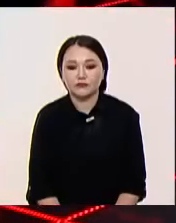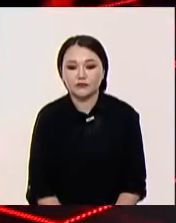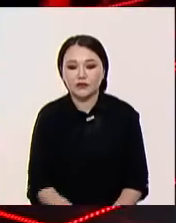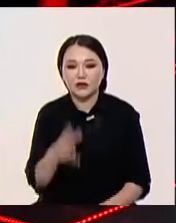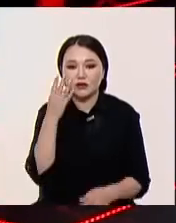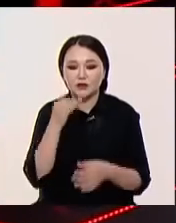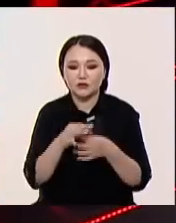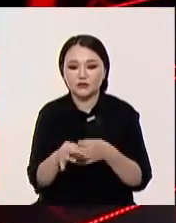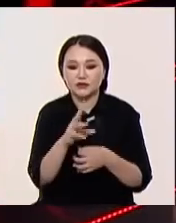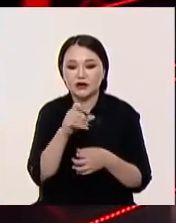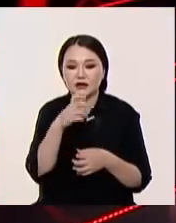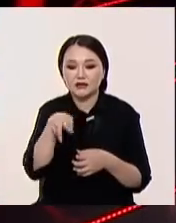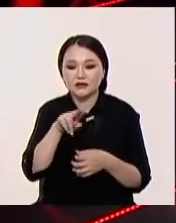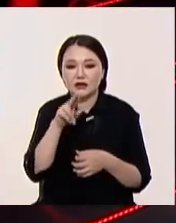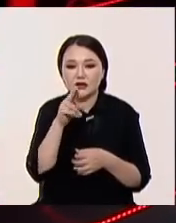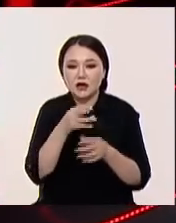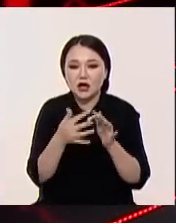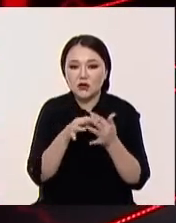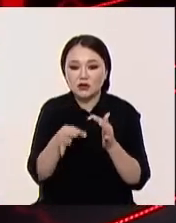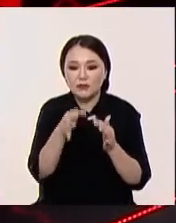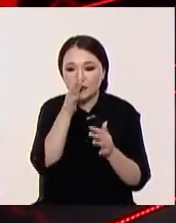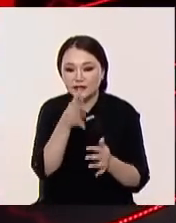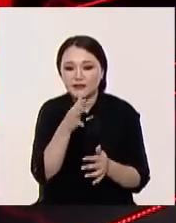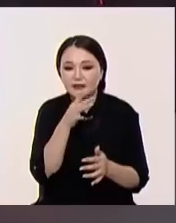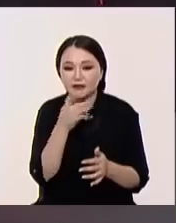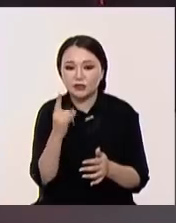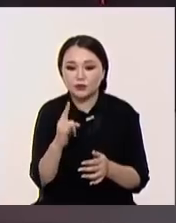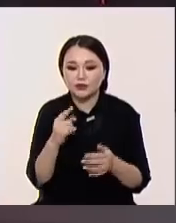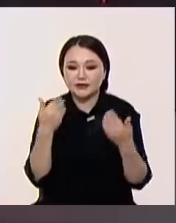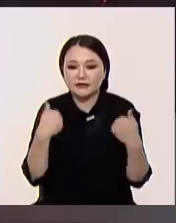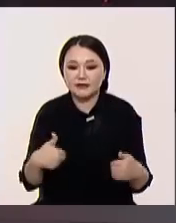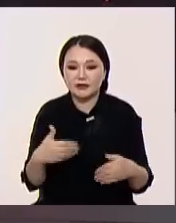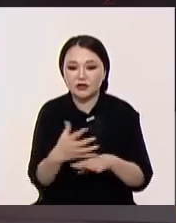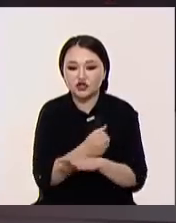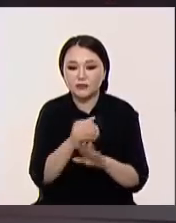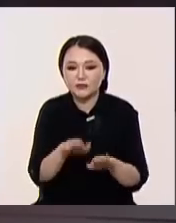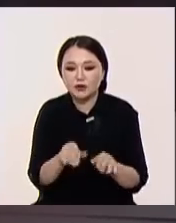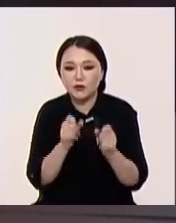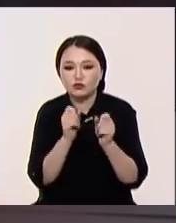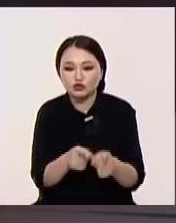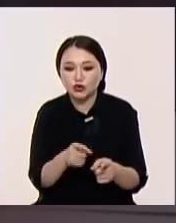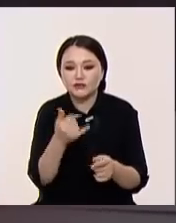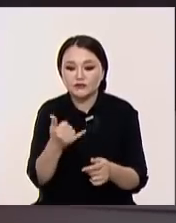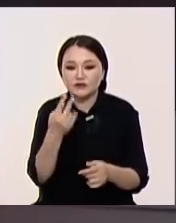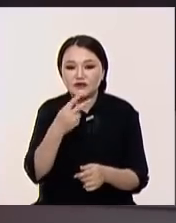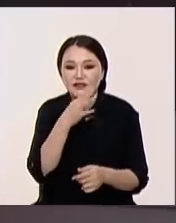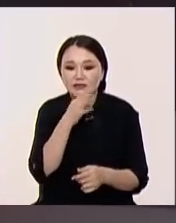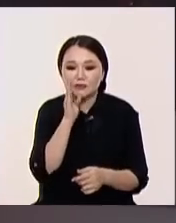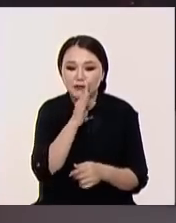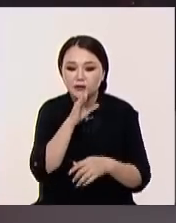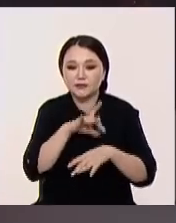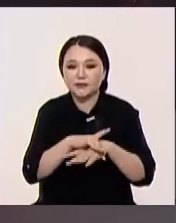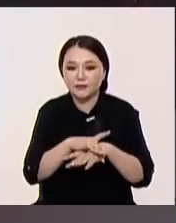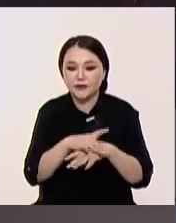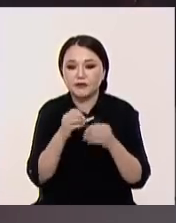Алматы облысынын Саркан ауданында 5 жаштагы баланын мүрдөсү кокустан табылды. Ал бүгүн билдирүүчүнүн 20 жаштагы анасы